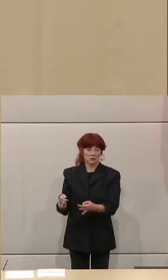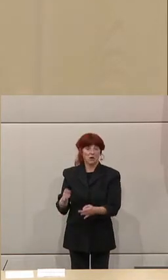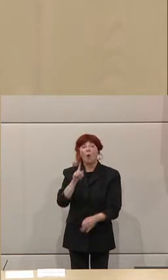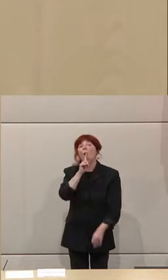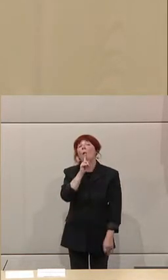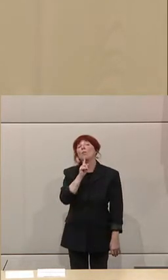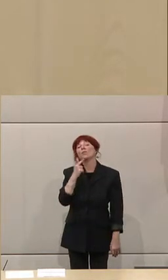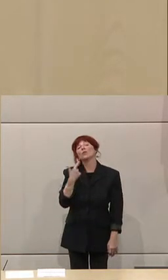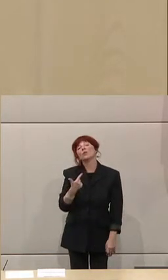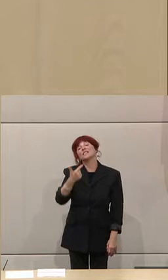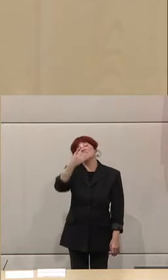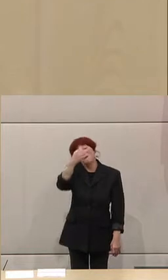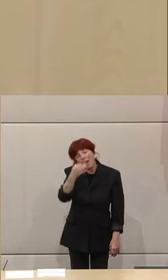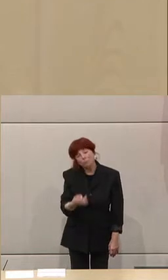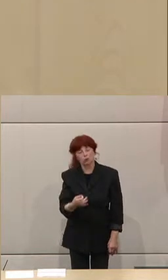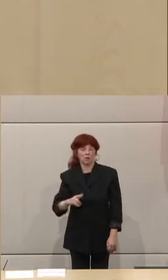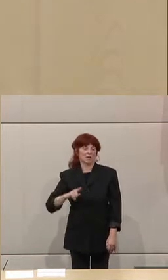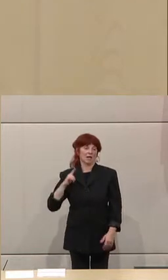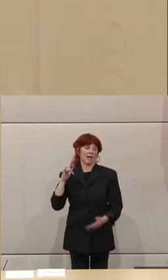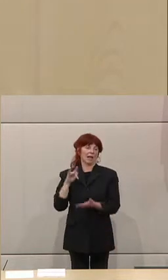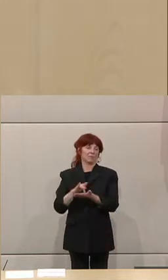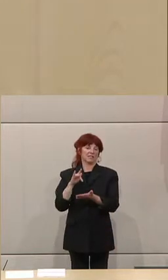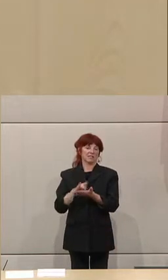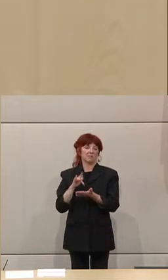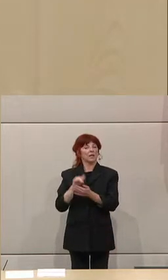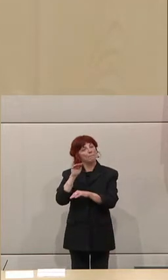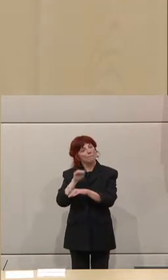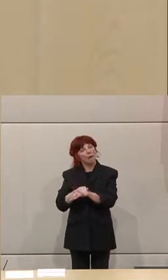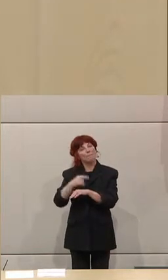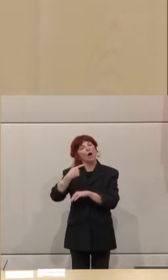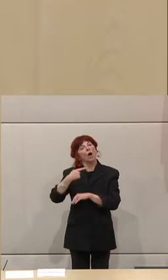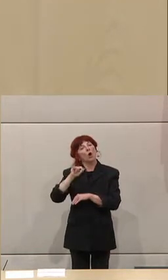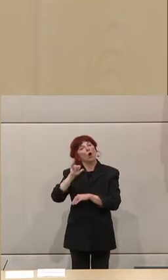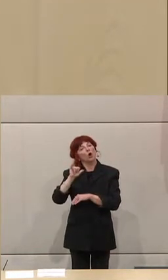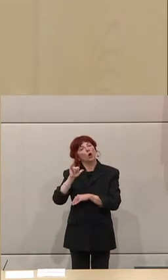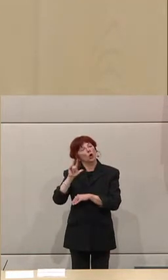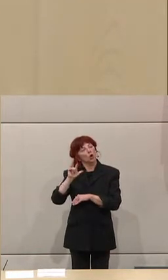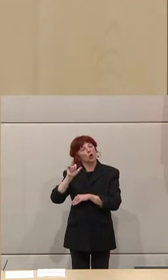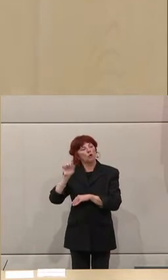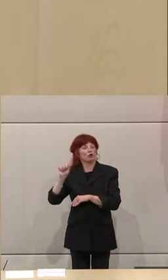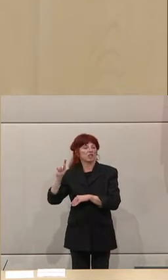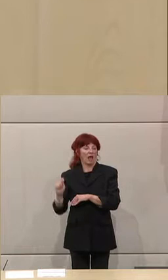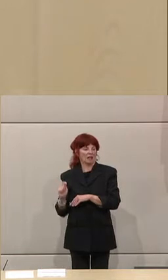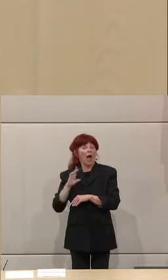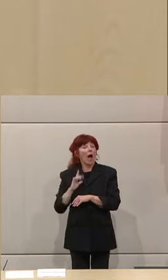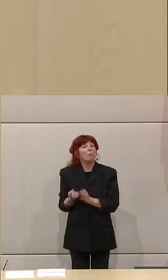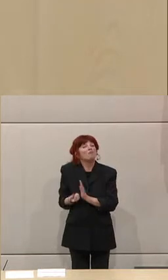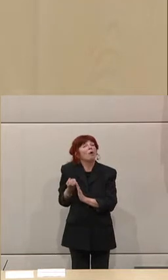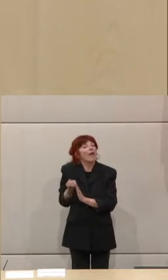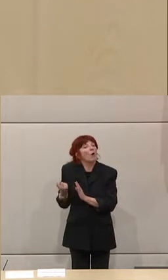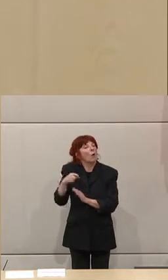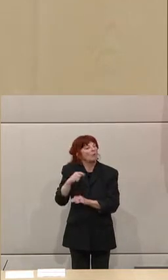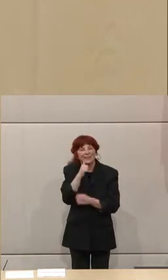2% der Lebensmitteln Glyphosat festgestellt worden ist, wobei hier die Herkunft nicht genau festgestellt werden